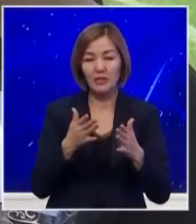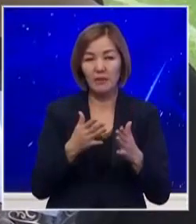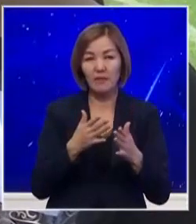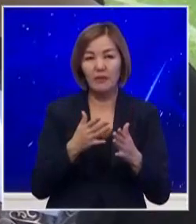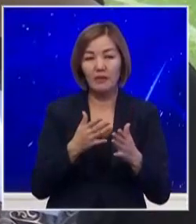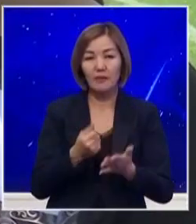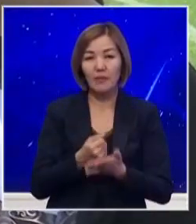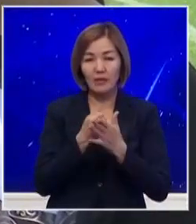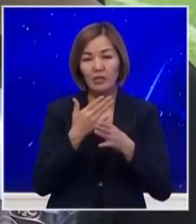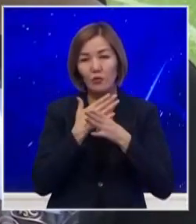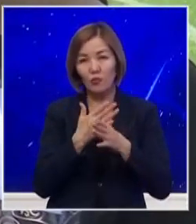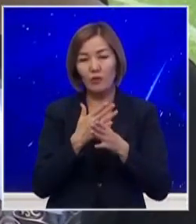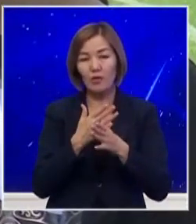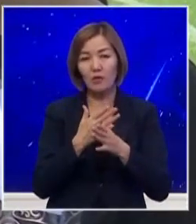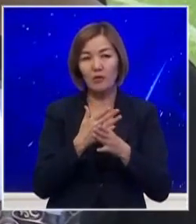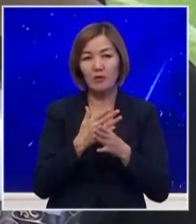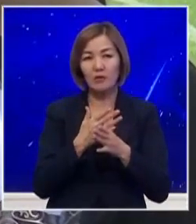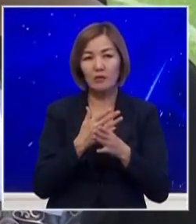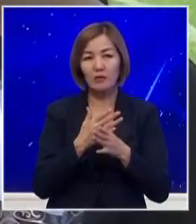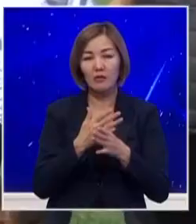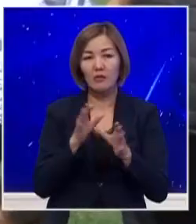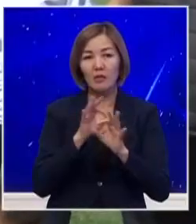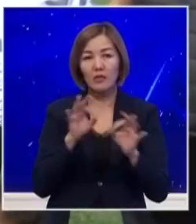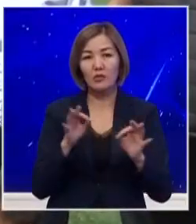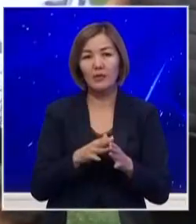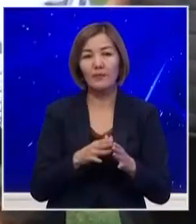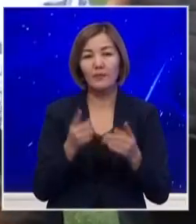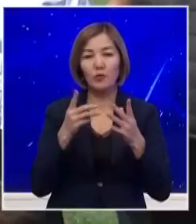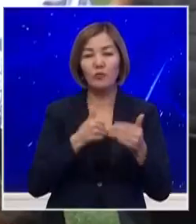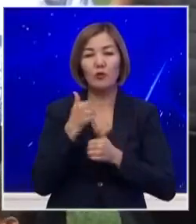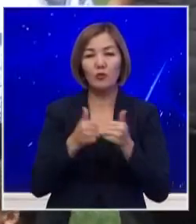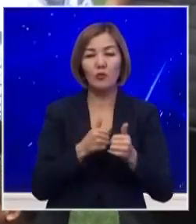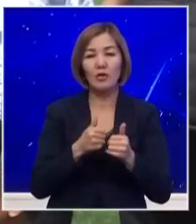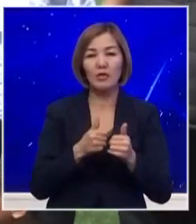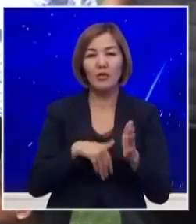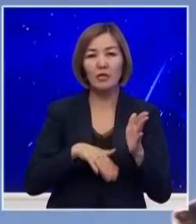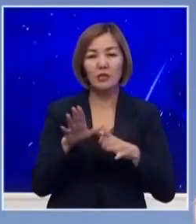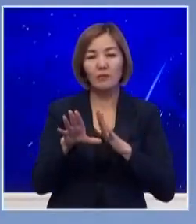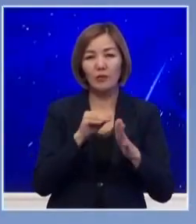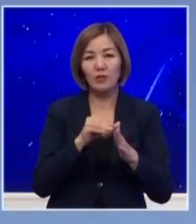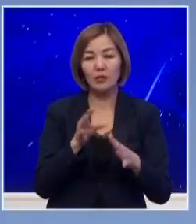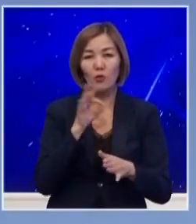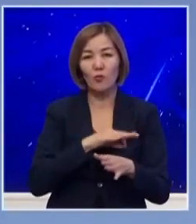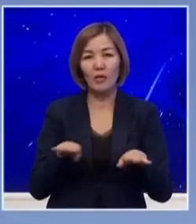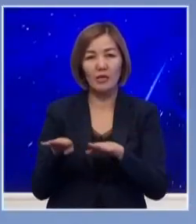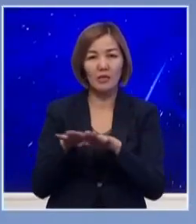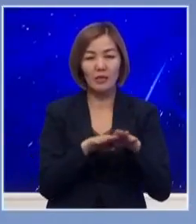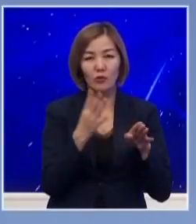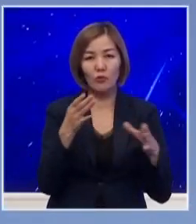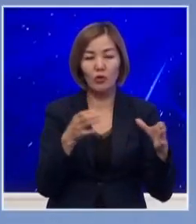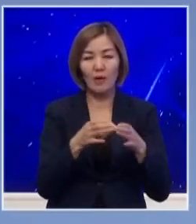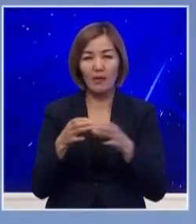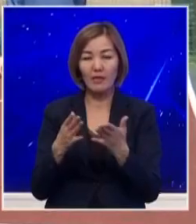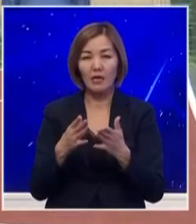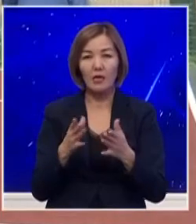бір-бірімізге жаңағыдай поддержка беріп, сондай жағынан өте жақсы. Дүбірлі доданың жеңімпаздарын анықтау кезінде ұпайлары тең түскен 4 команда